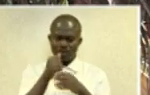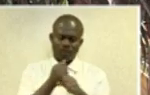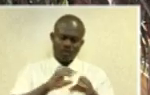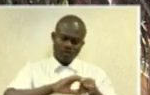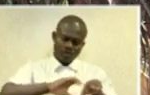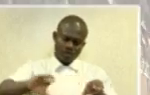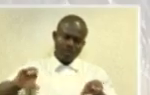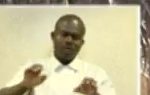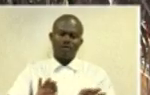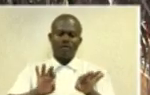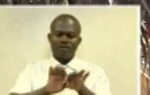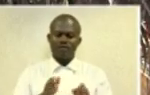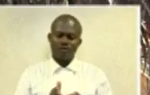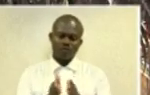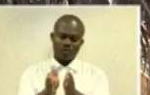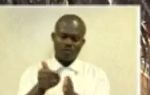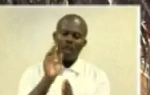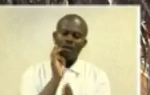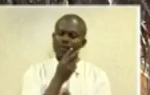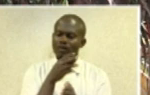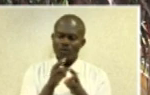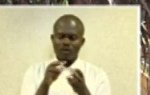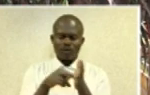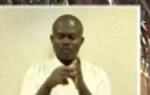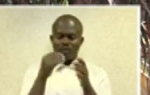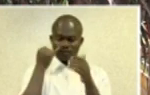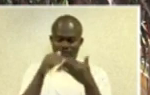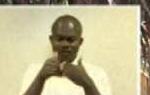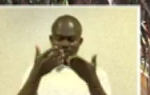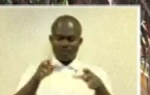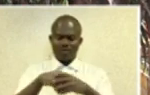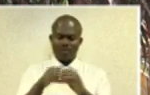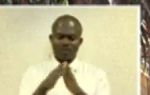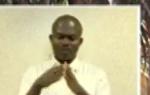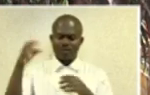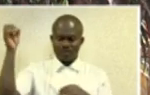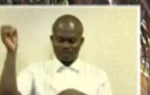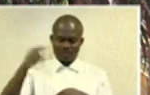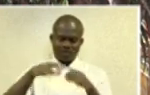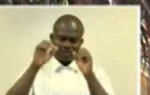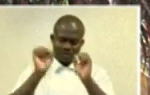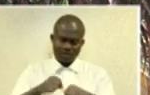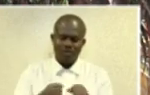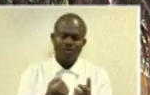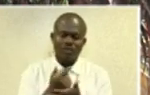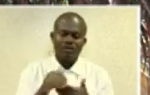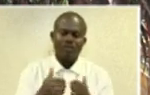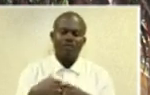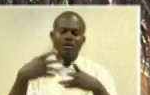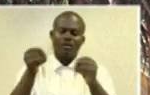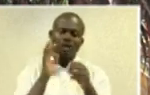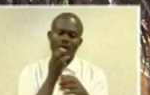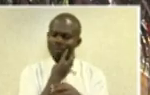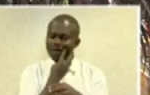ngombwa kugira ngo tujyane ayo mazi, ku buryo uwo mushinga urangiye w'imiyoboro mu mujyi wa Kigali uzabasha gutuma tujyana amazi